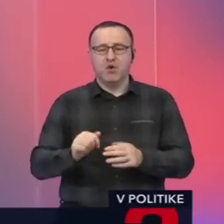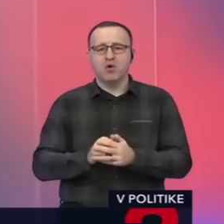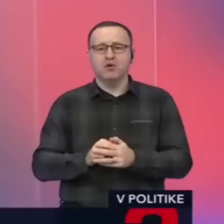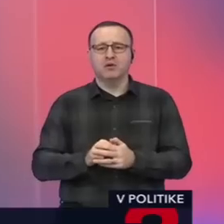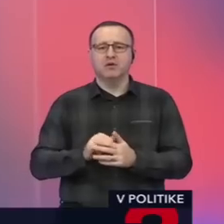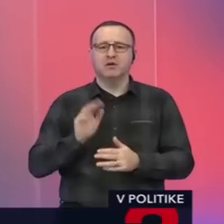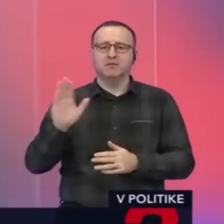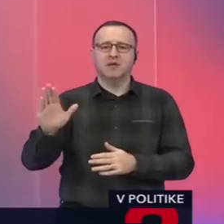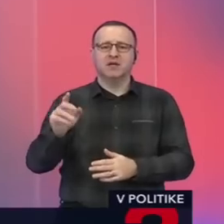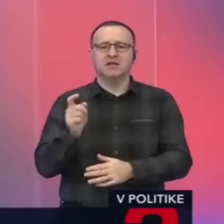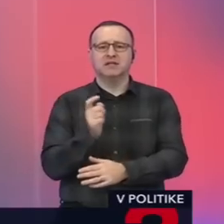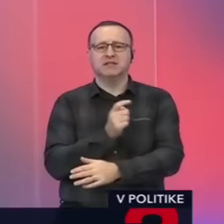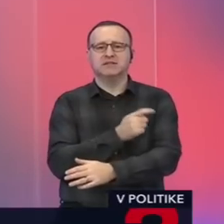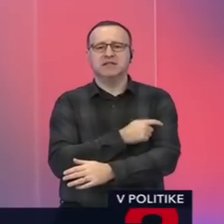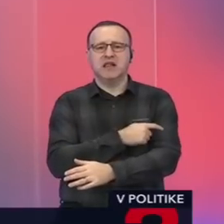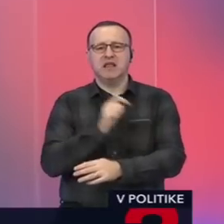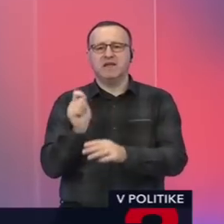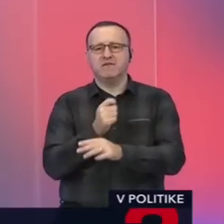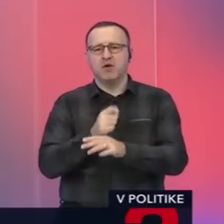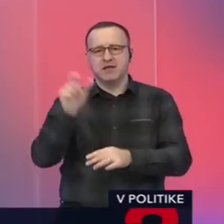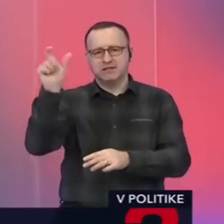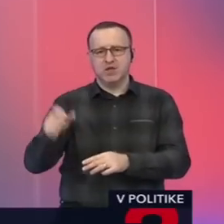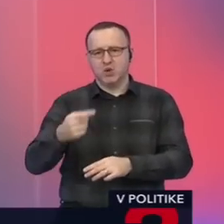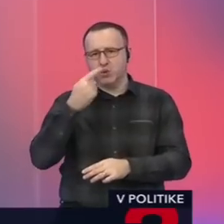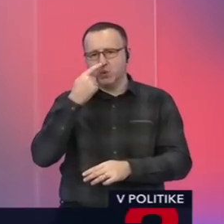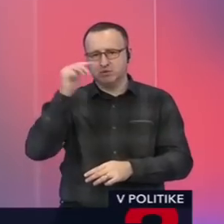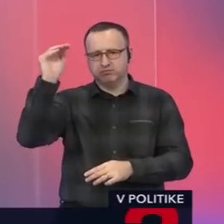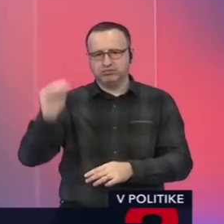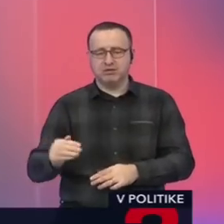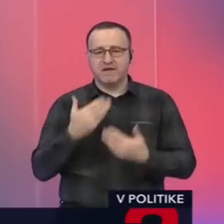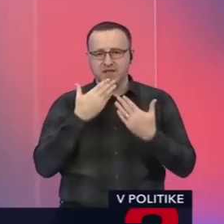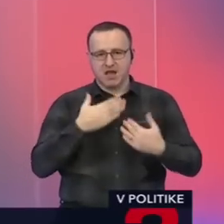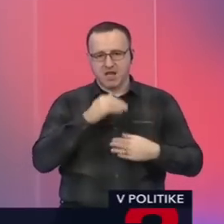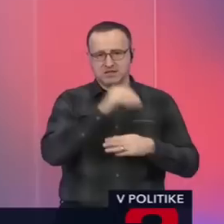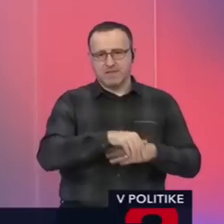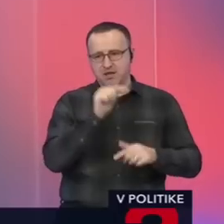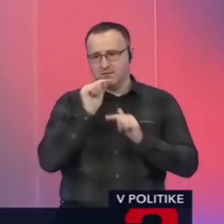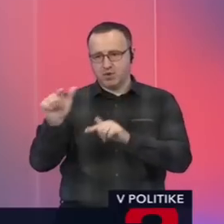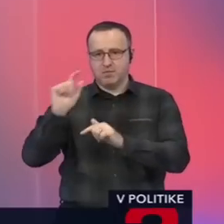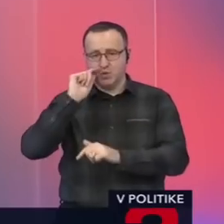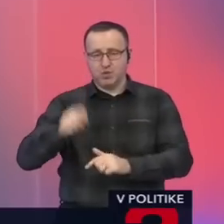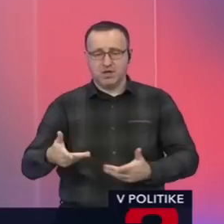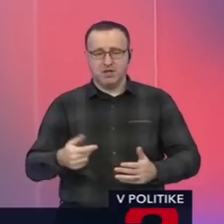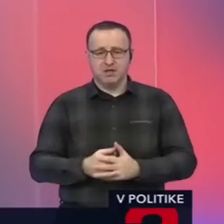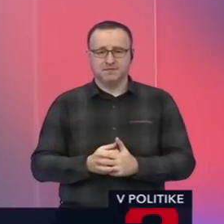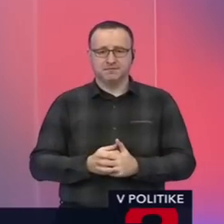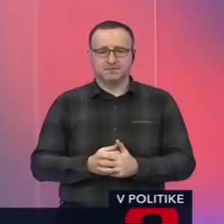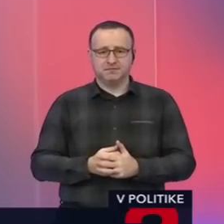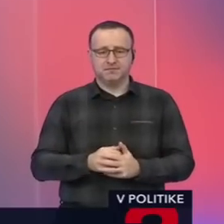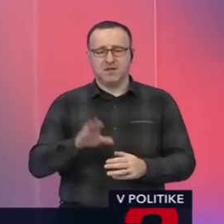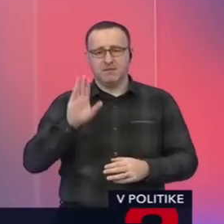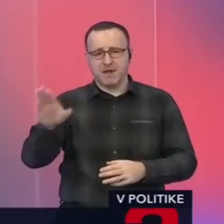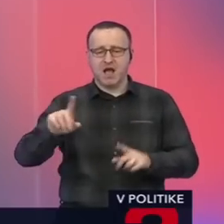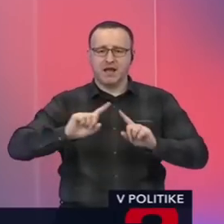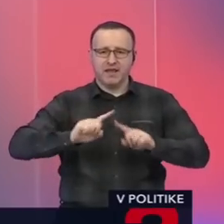ktoré tam krvácajú na Ukrajine, aj vďaka západným krajinám, ktoré podporujú Ukrajinu, má ďalšie